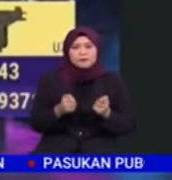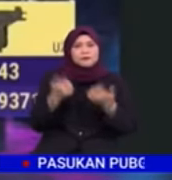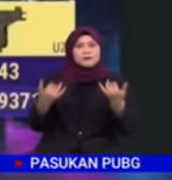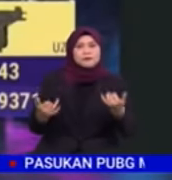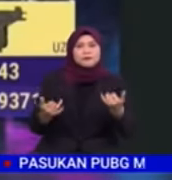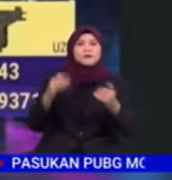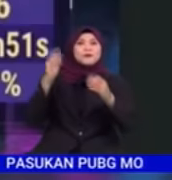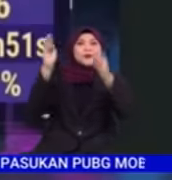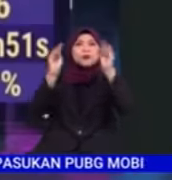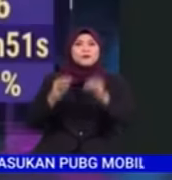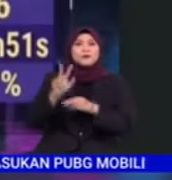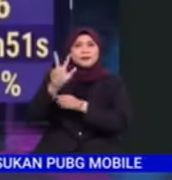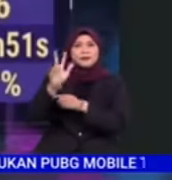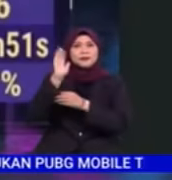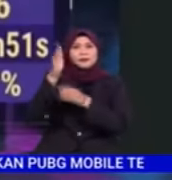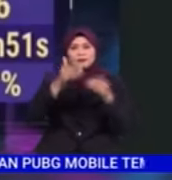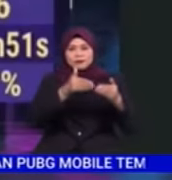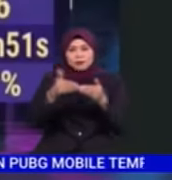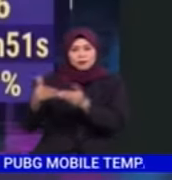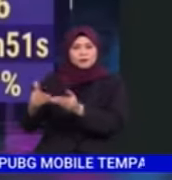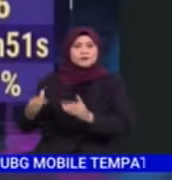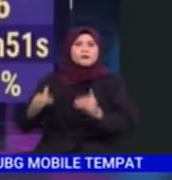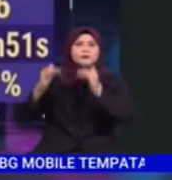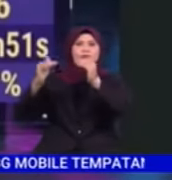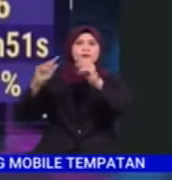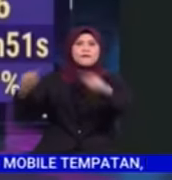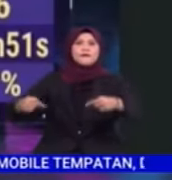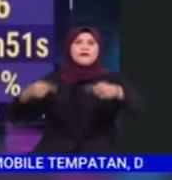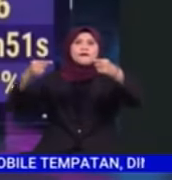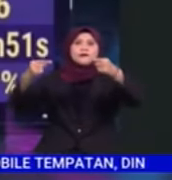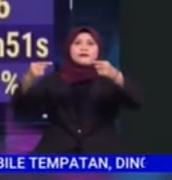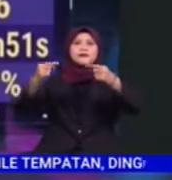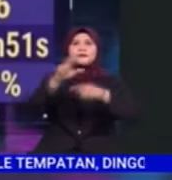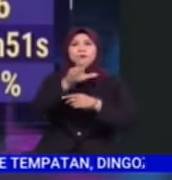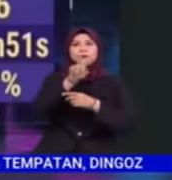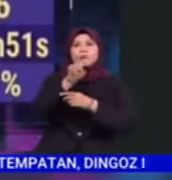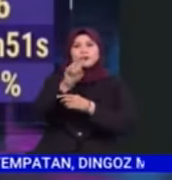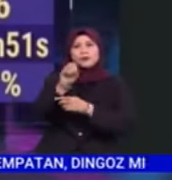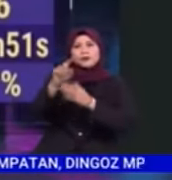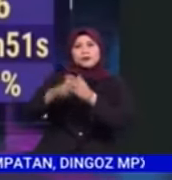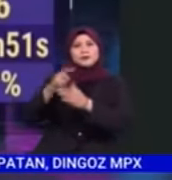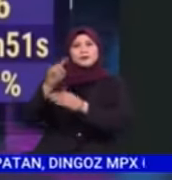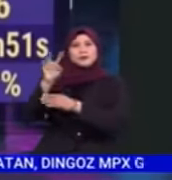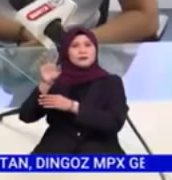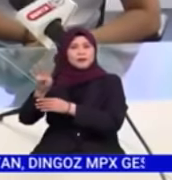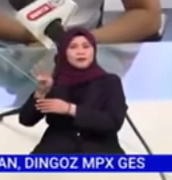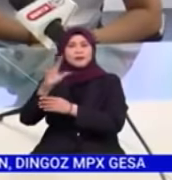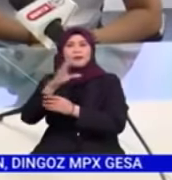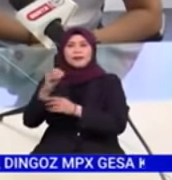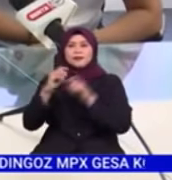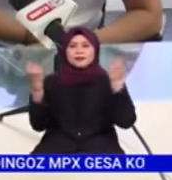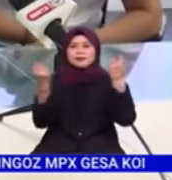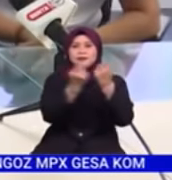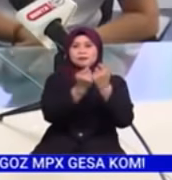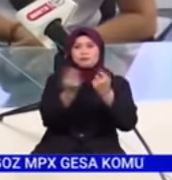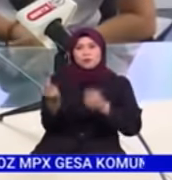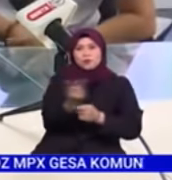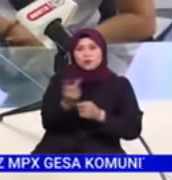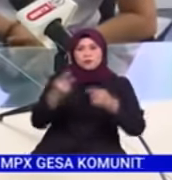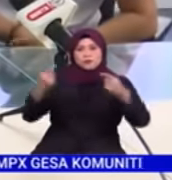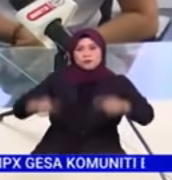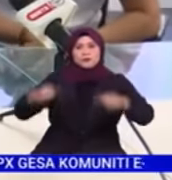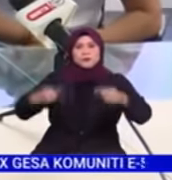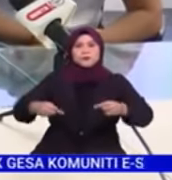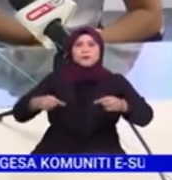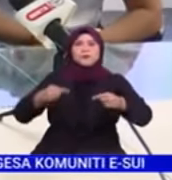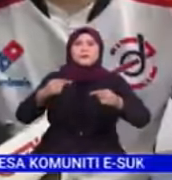ke-3 akan kembali bersambung diperingkat grand final pada 23 April ini dengan tim zigot dan give me akan beraksi